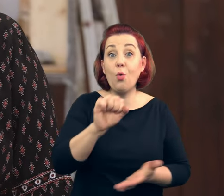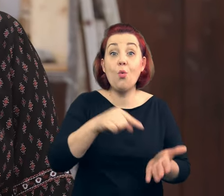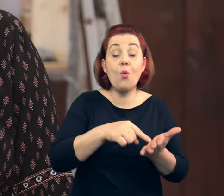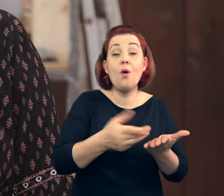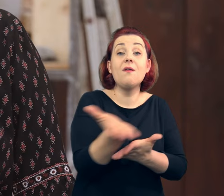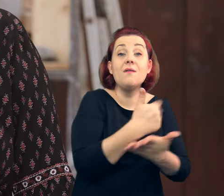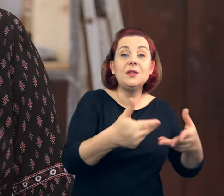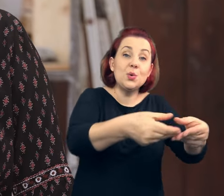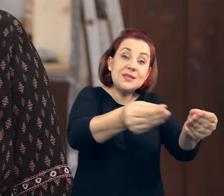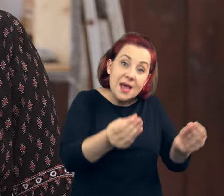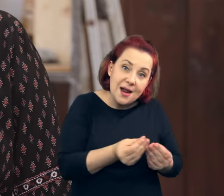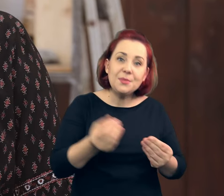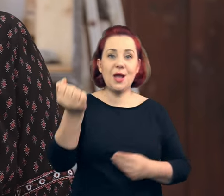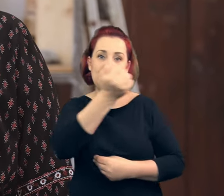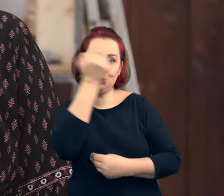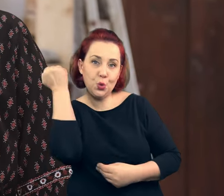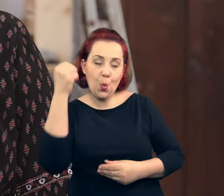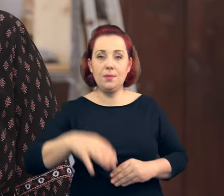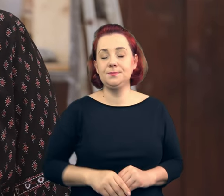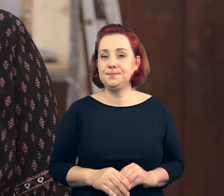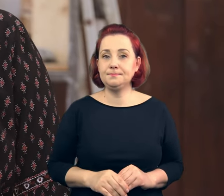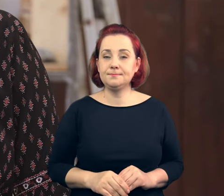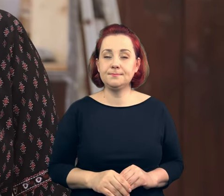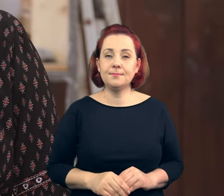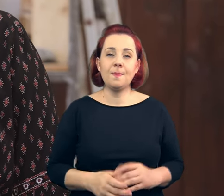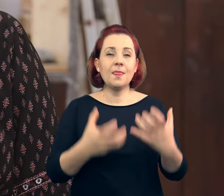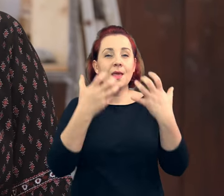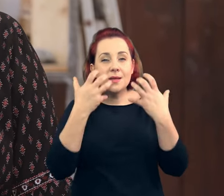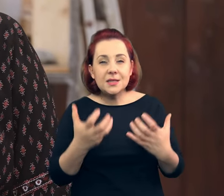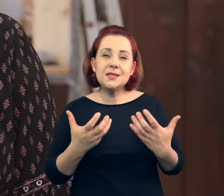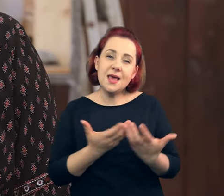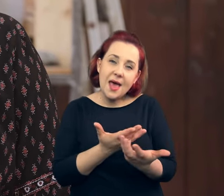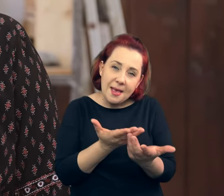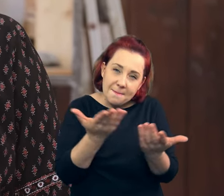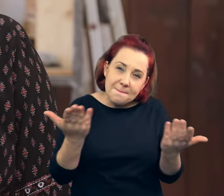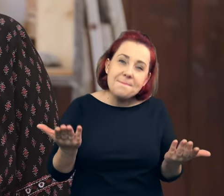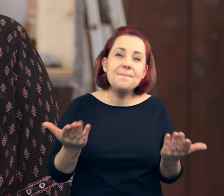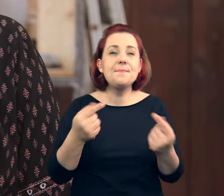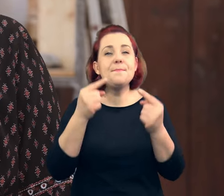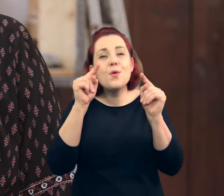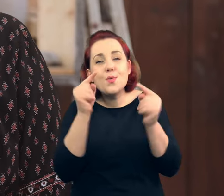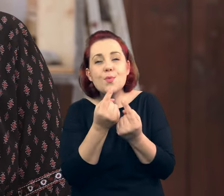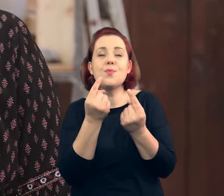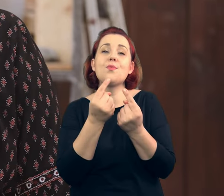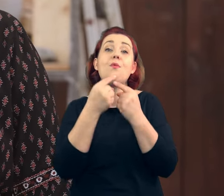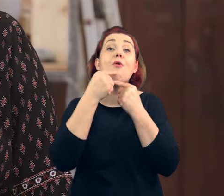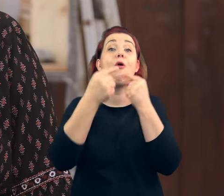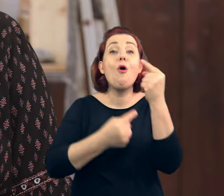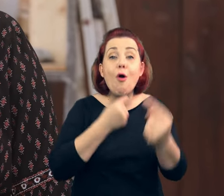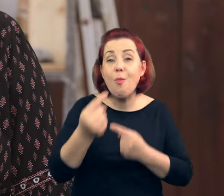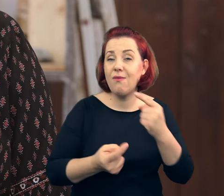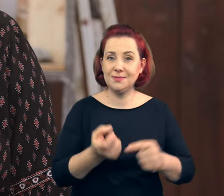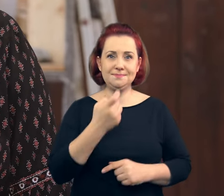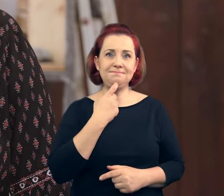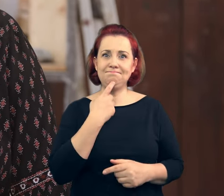i Szkła. I chciałabym tak pokrótce przybliżyć, co to jest właściwie